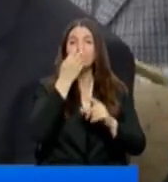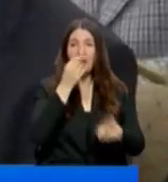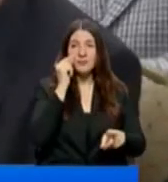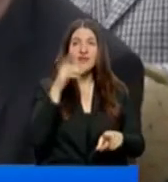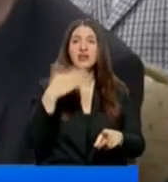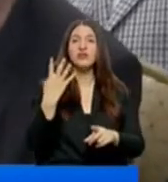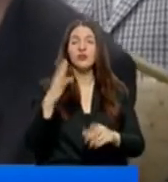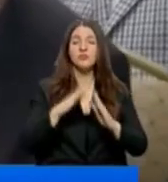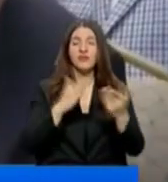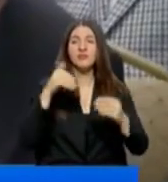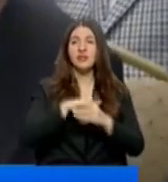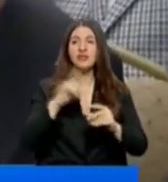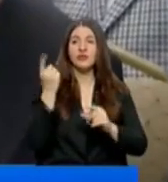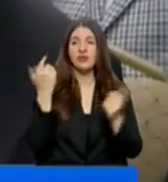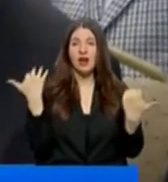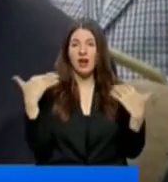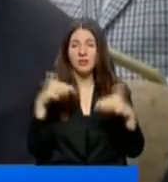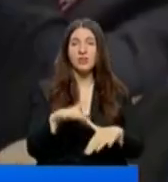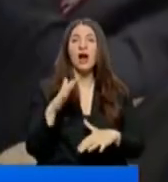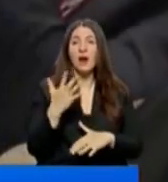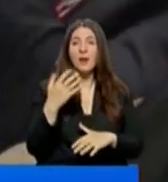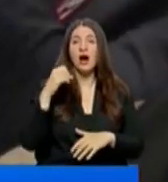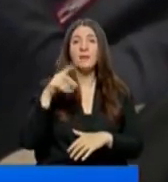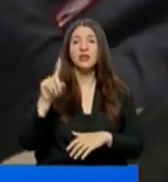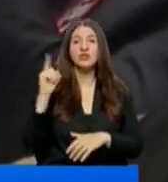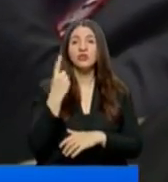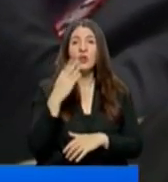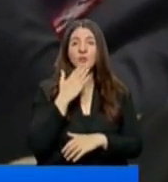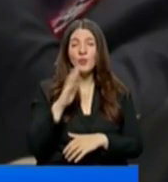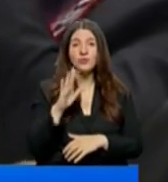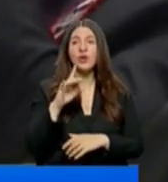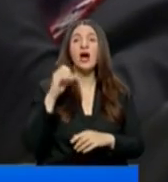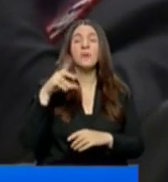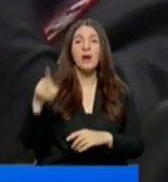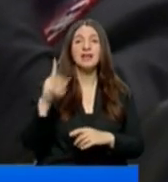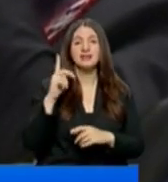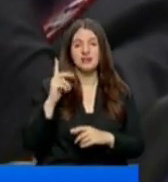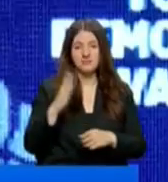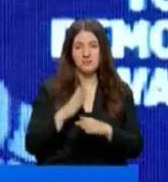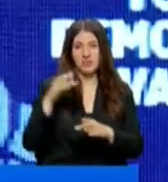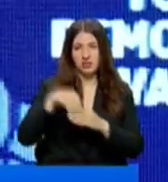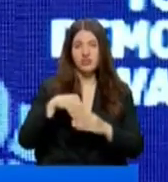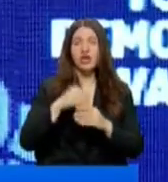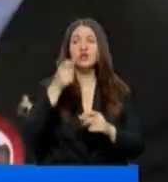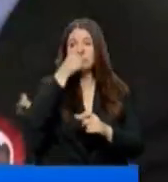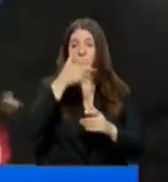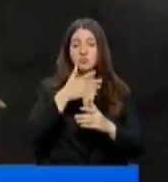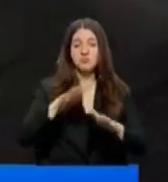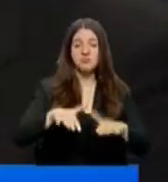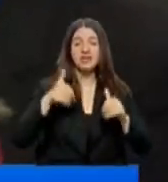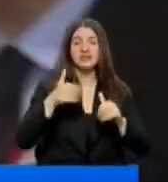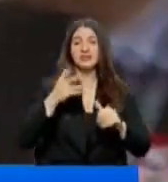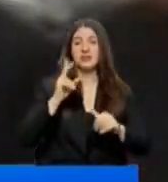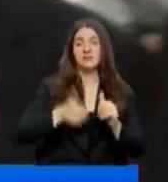ve diğer 4 muhalefet partisinin yöneticileri katıldı. Ancak AK Partili yöneticiler yoktu. AK Partili, Türkiye Büyük Millet Meclisi eski başkanı Bülent